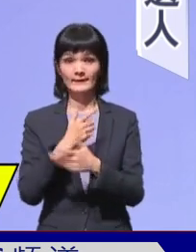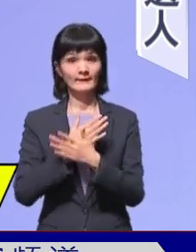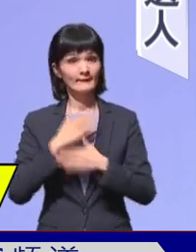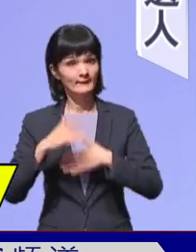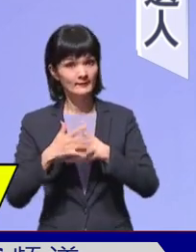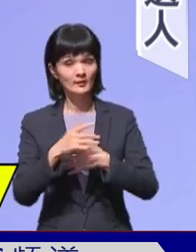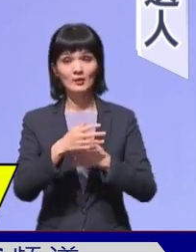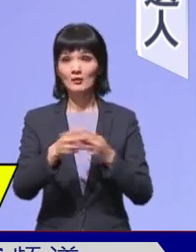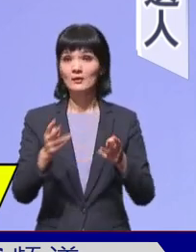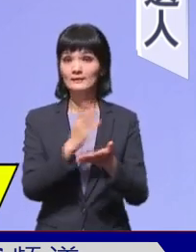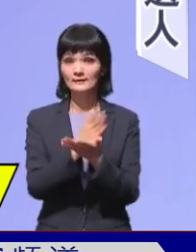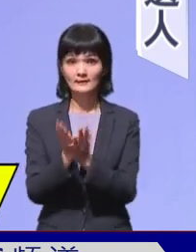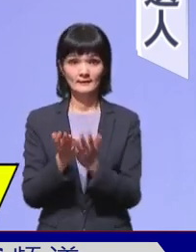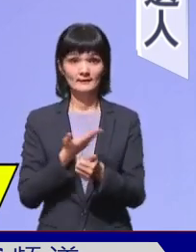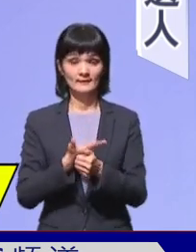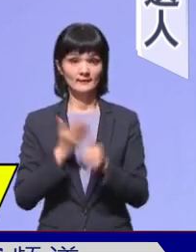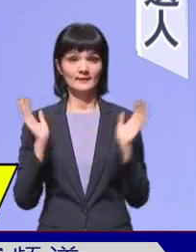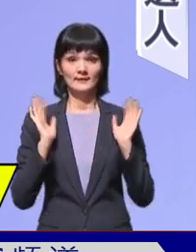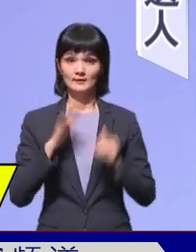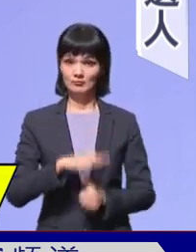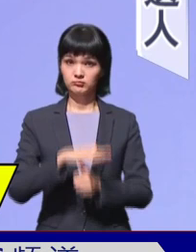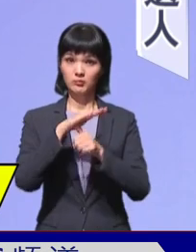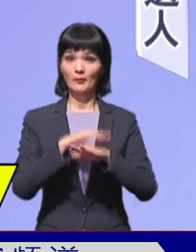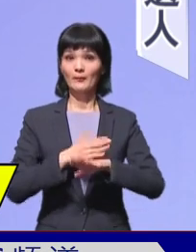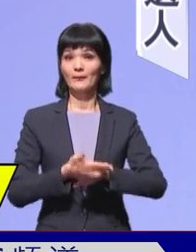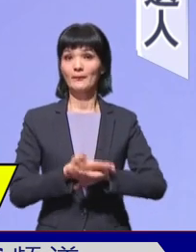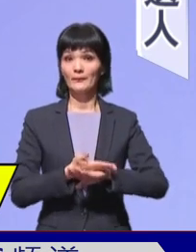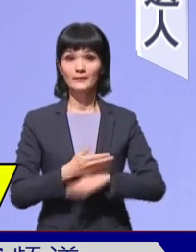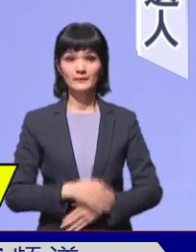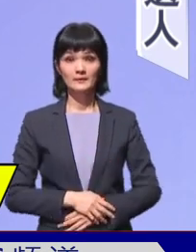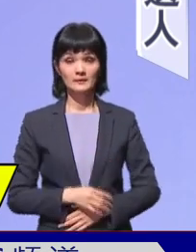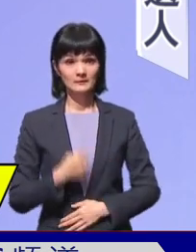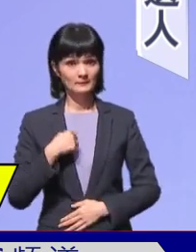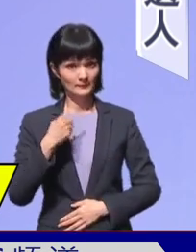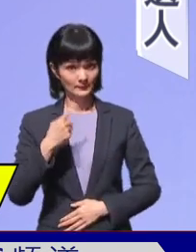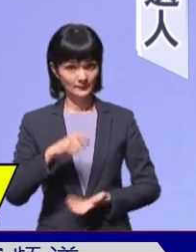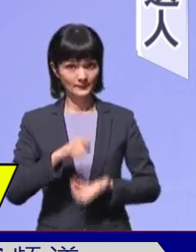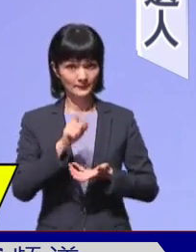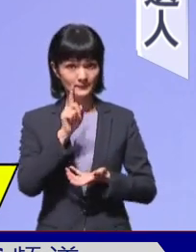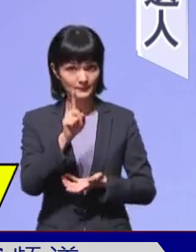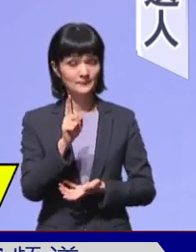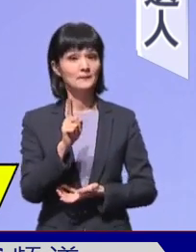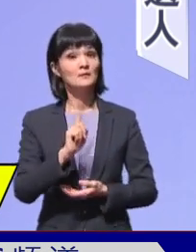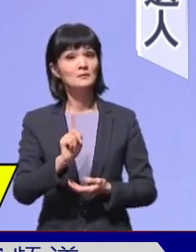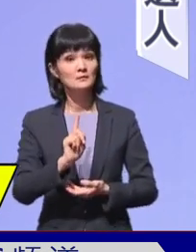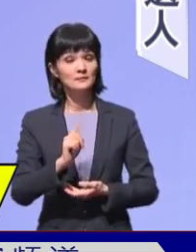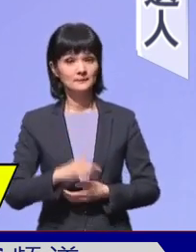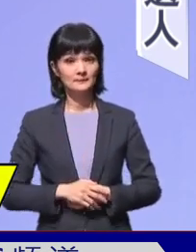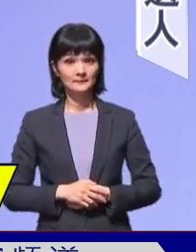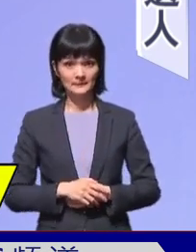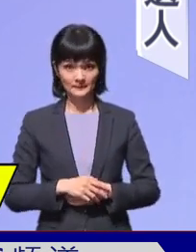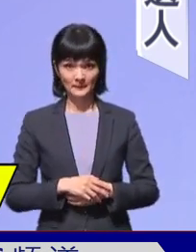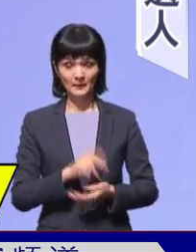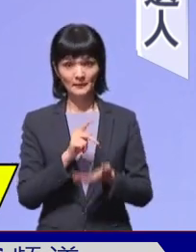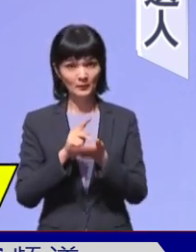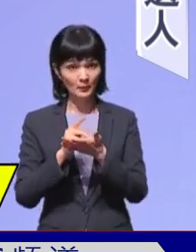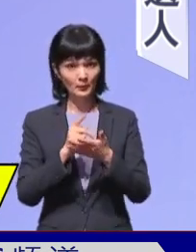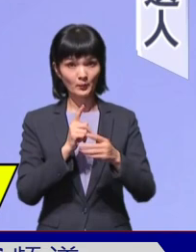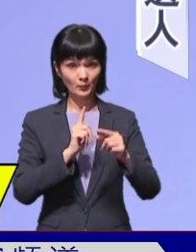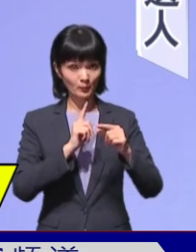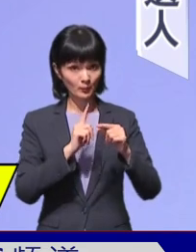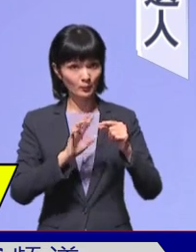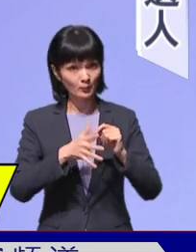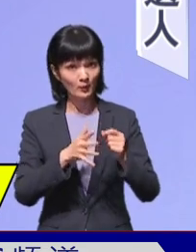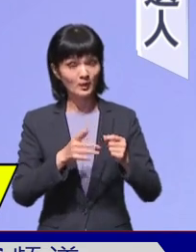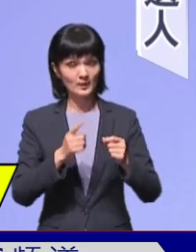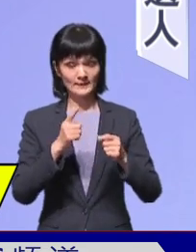让他能够小朋友安心的长大。至于我有提出一些相关的一个在游中学，希望小朋友身